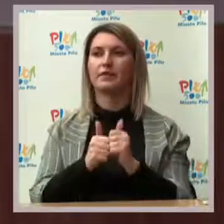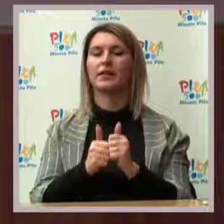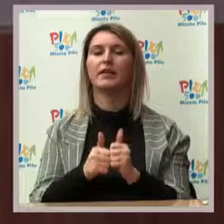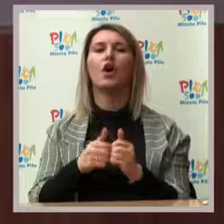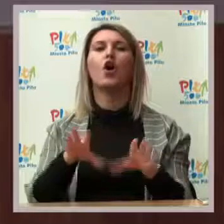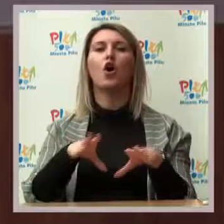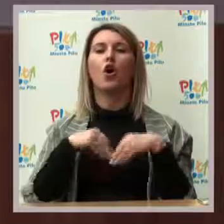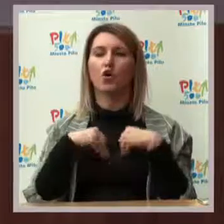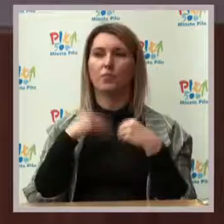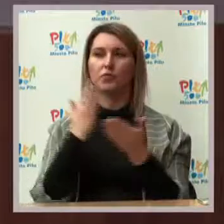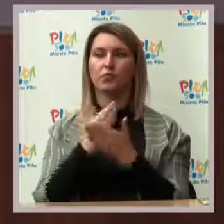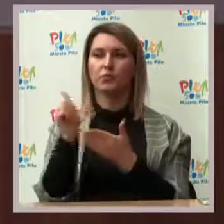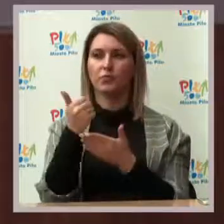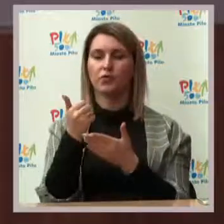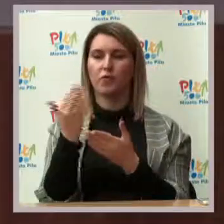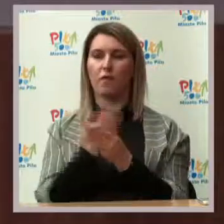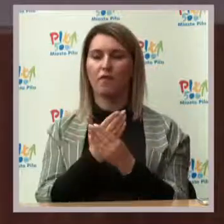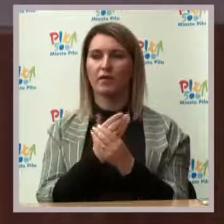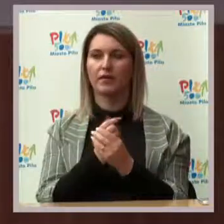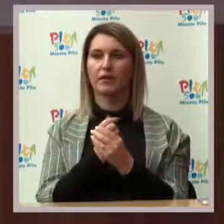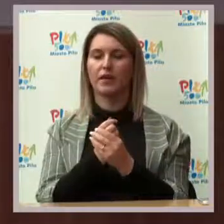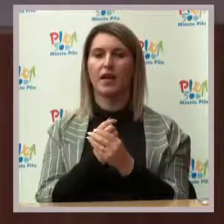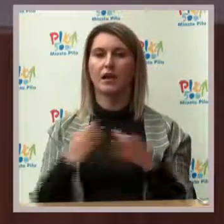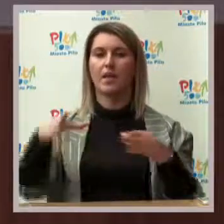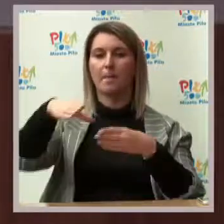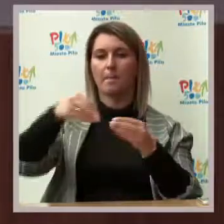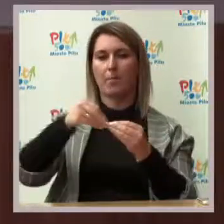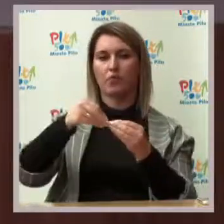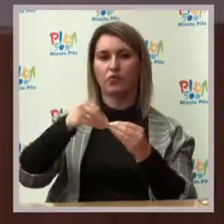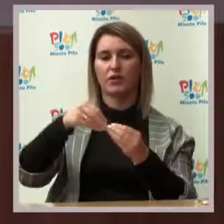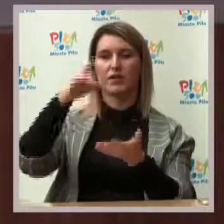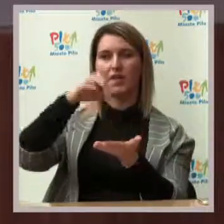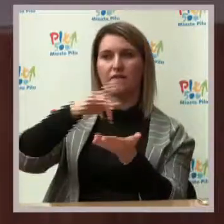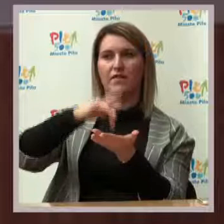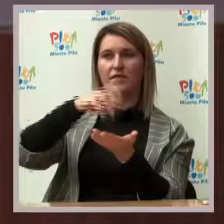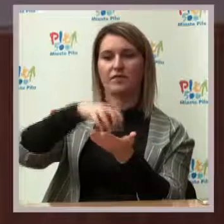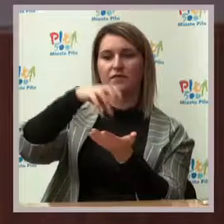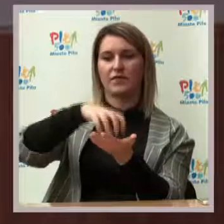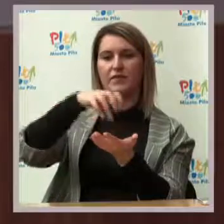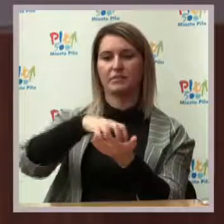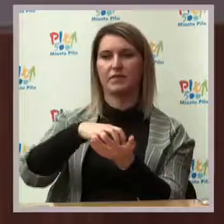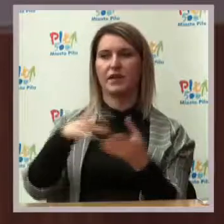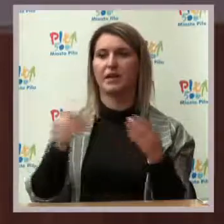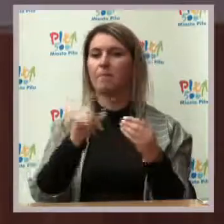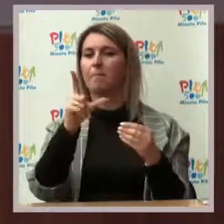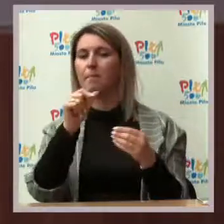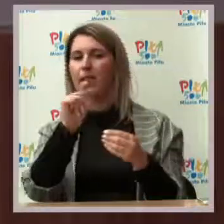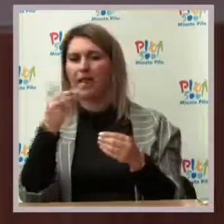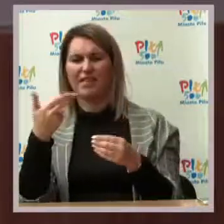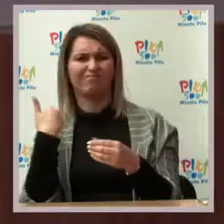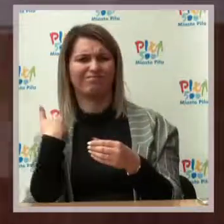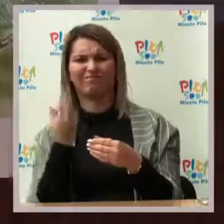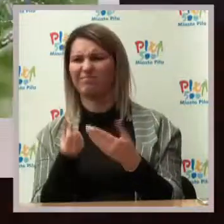którą otrzymaliśmy na budowę połączenia wyspy z plantami, niestety była zbyt